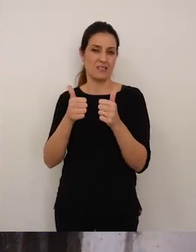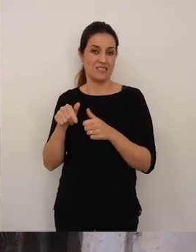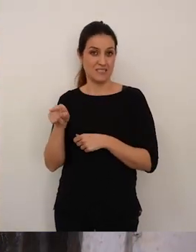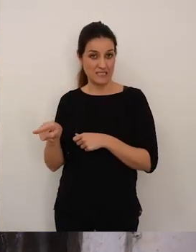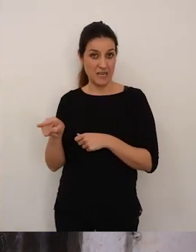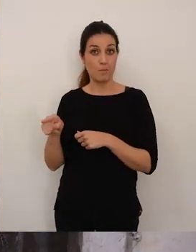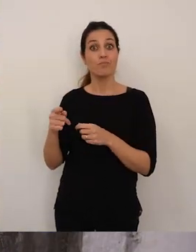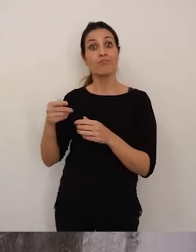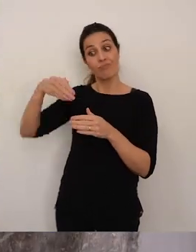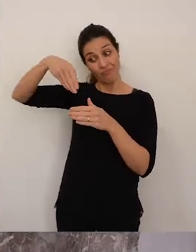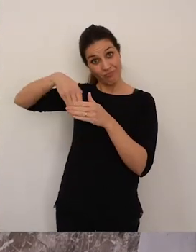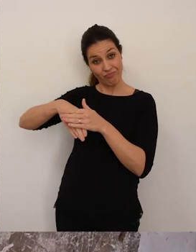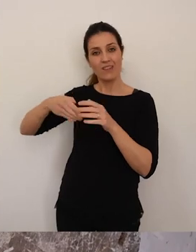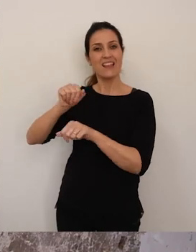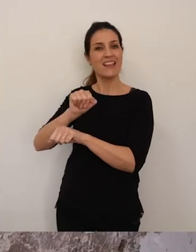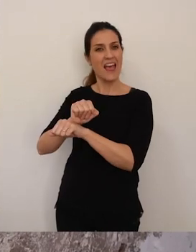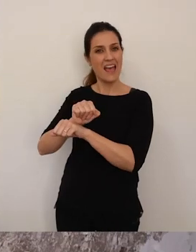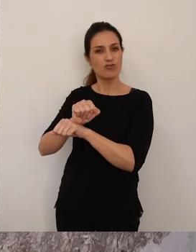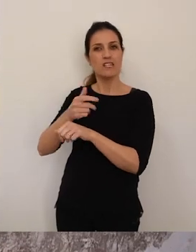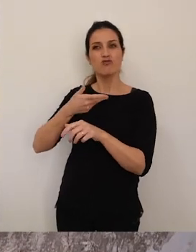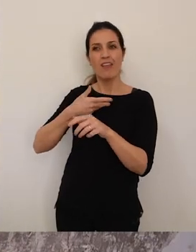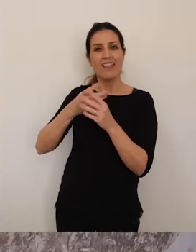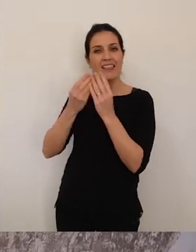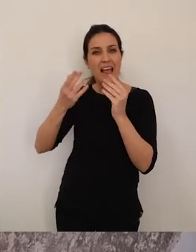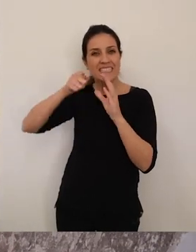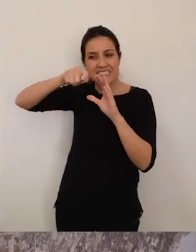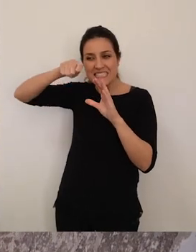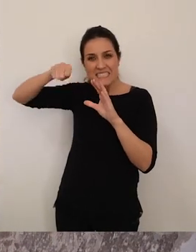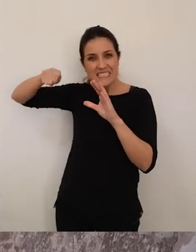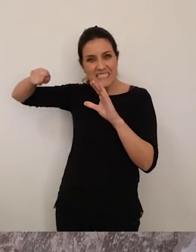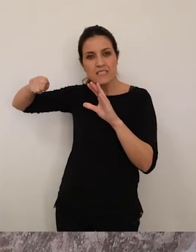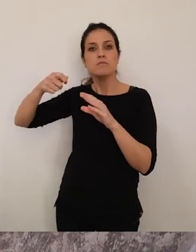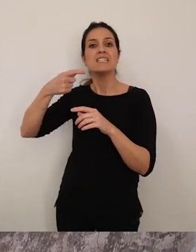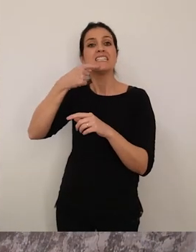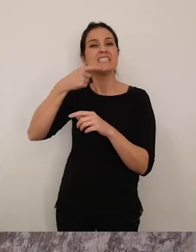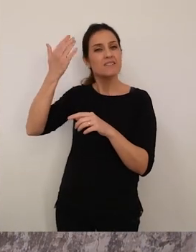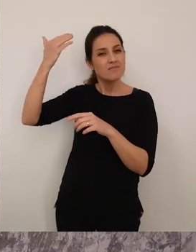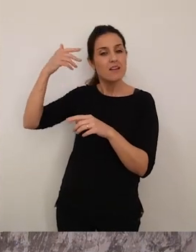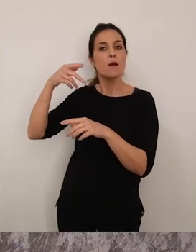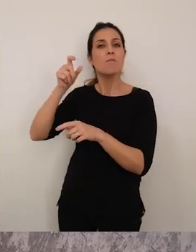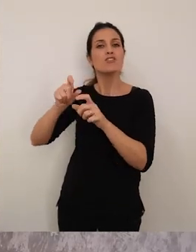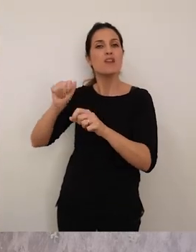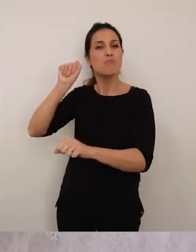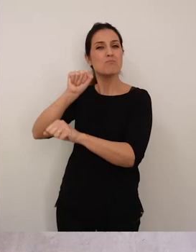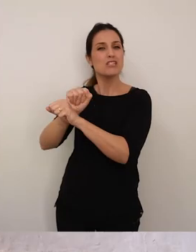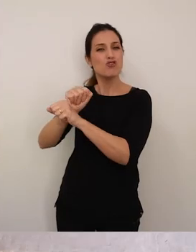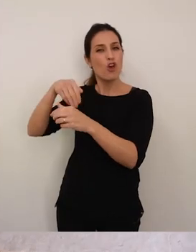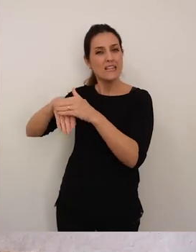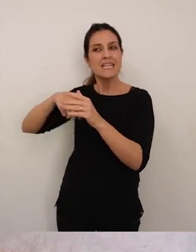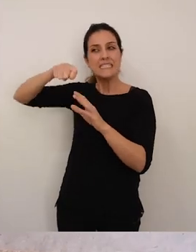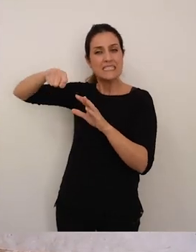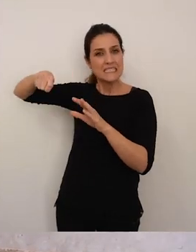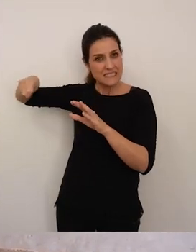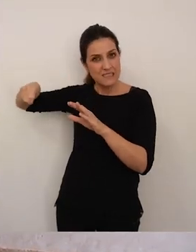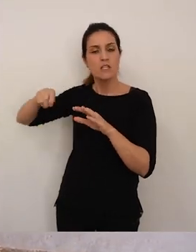Nelle segrete della torre si conservano centinaia di graffiti incisi nel corso dei secoli dai prigionieri. Al